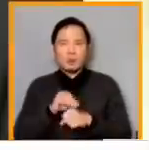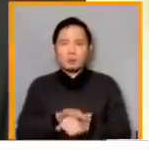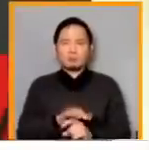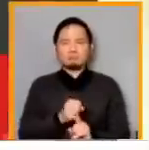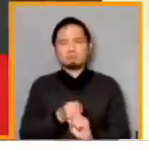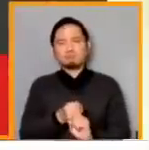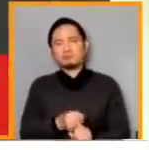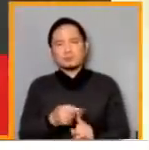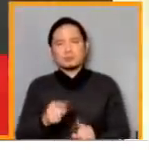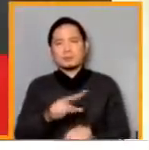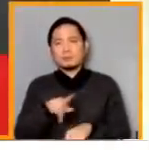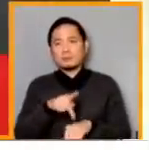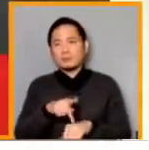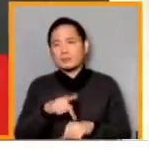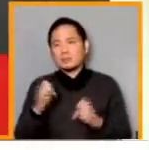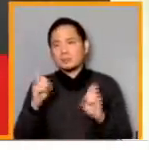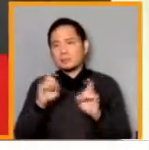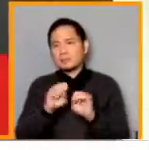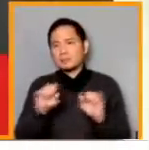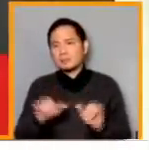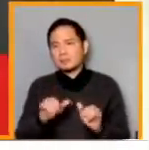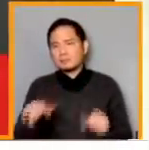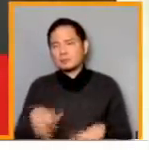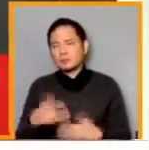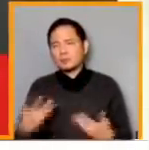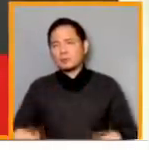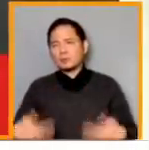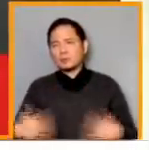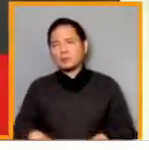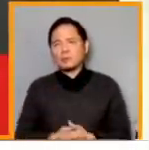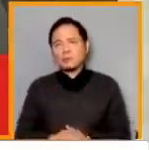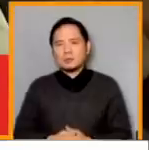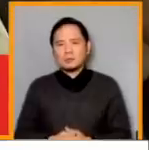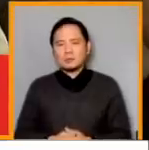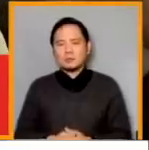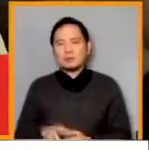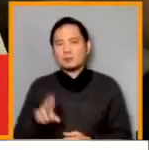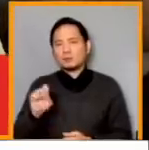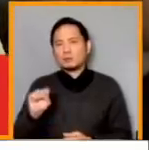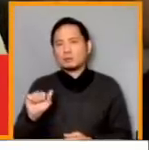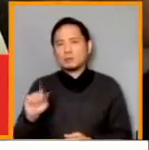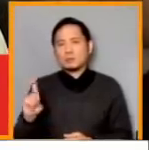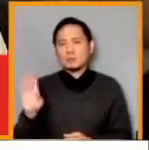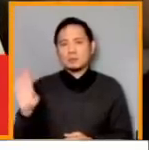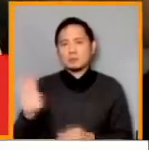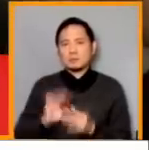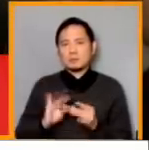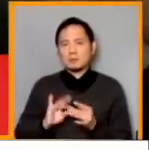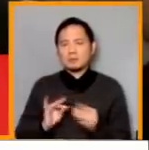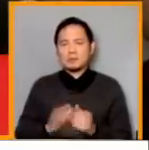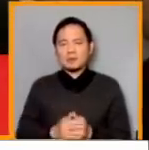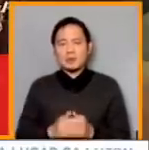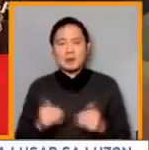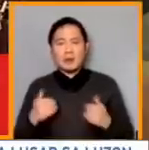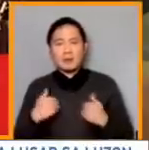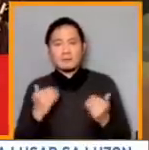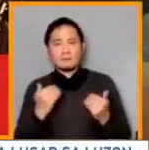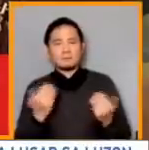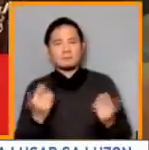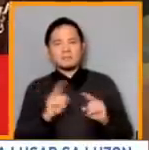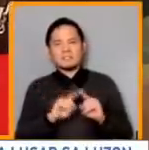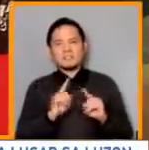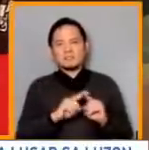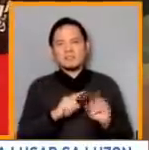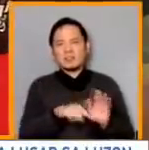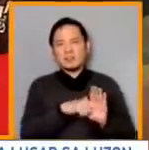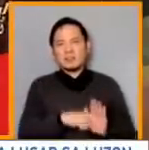Pilipinas. Ayon sa United States Agency for International Development o USAID, may limitasyon daw kasi ang distance learning, lalo para sa